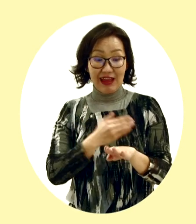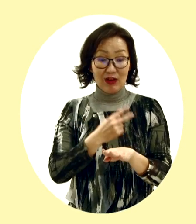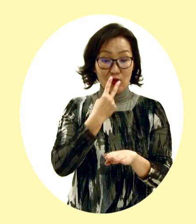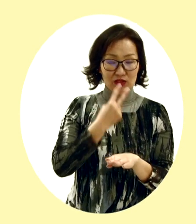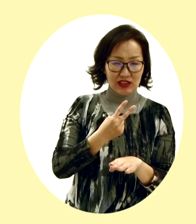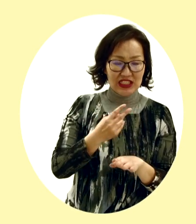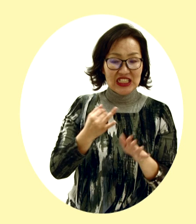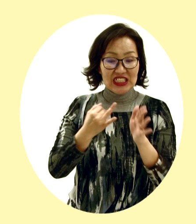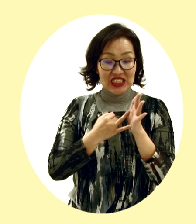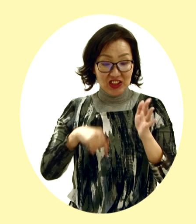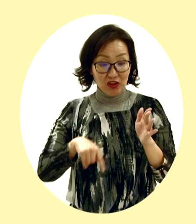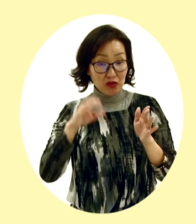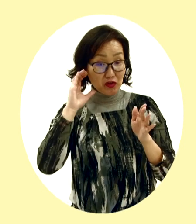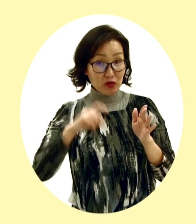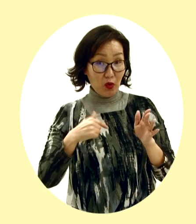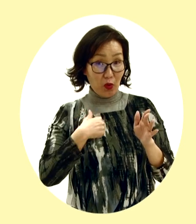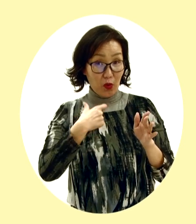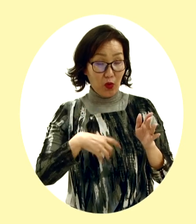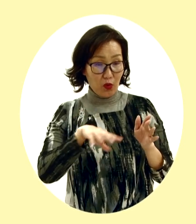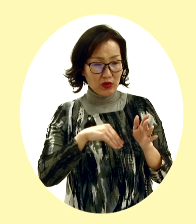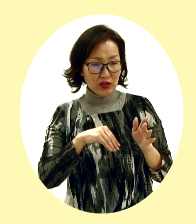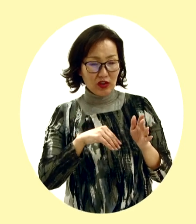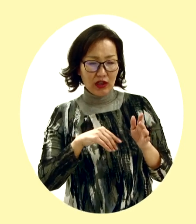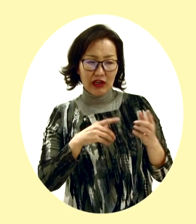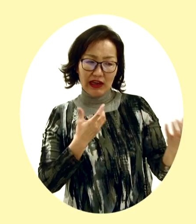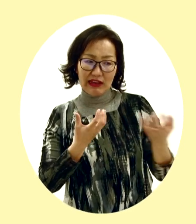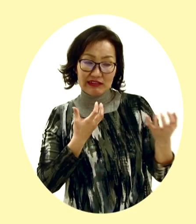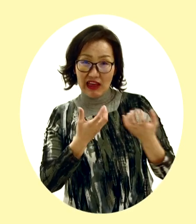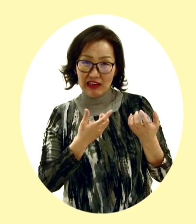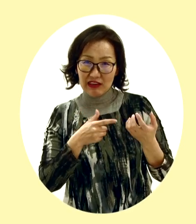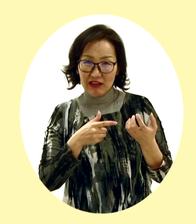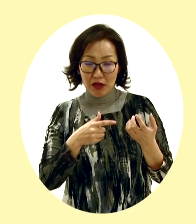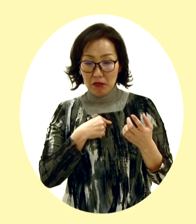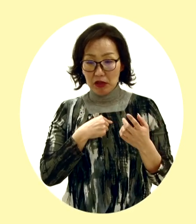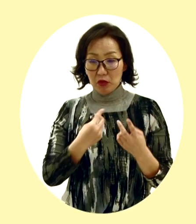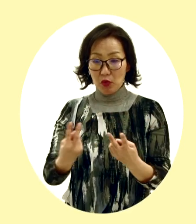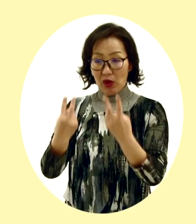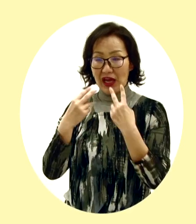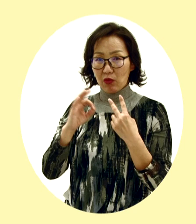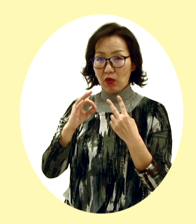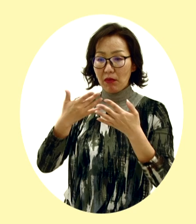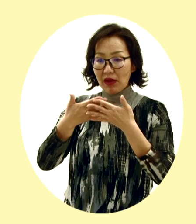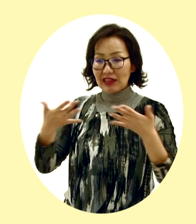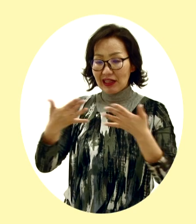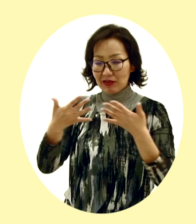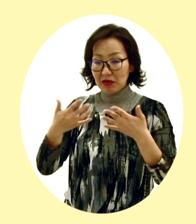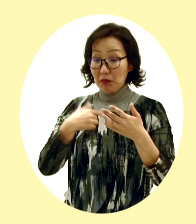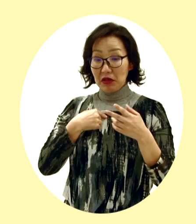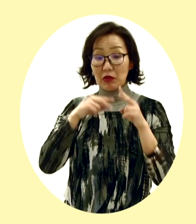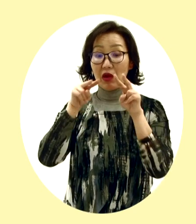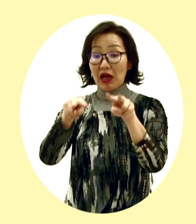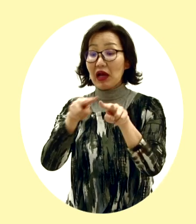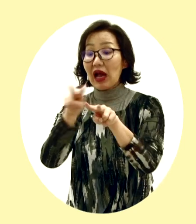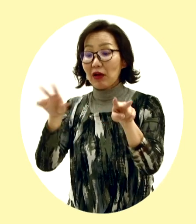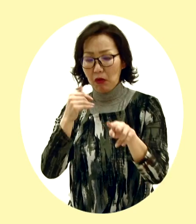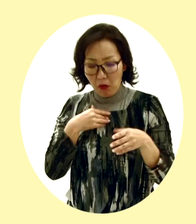үзэд илтгэлийг сонсоо сууж байгаа сурагчдын хоорондын харилцан яриаг бүгдээр хамтдаа харъя. Бидэн рүү харахгүй материал руугаа л хараад байх юм гэж ярьж